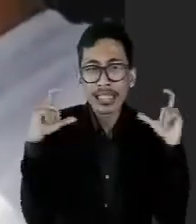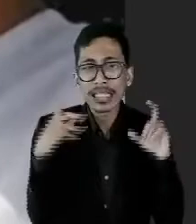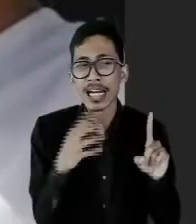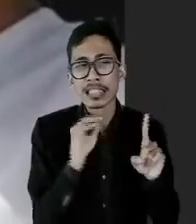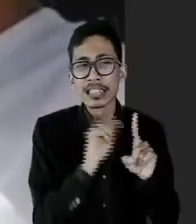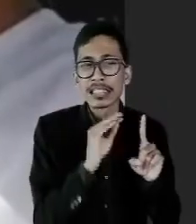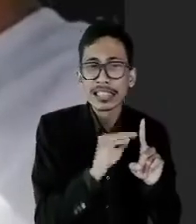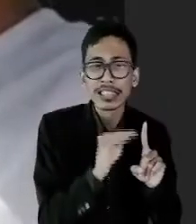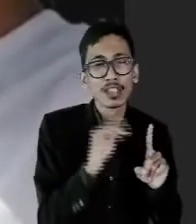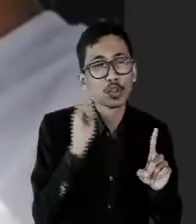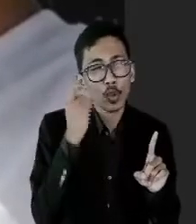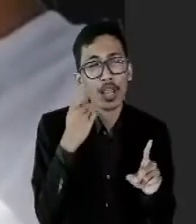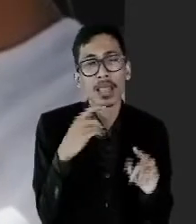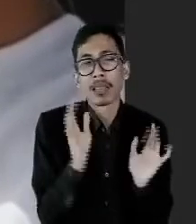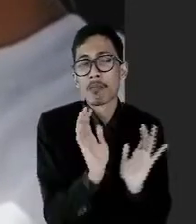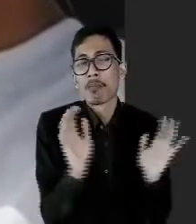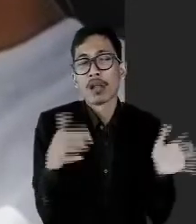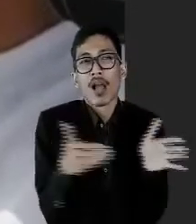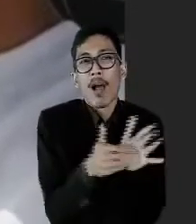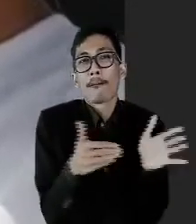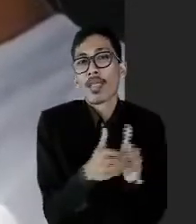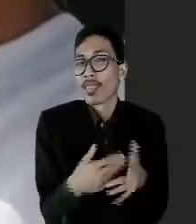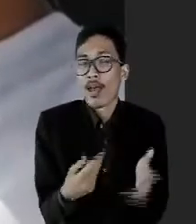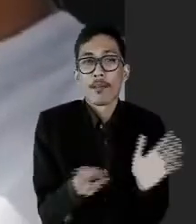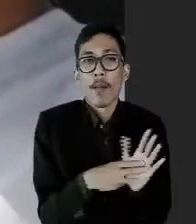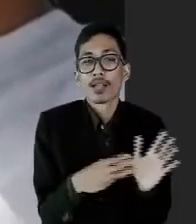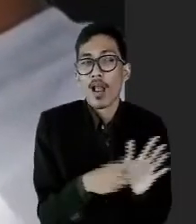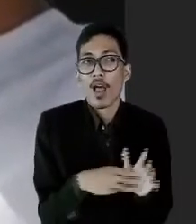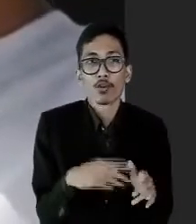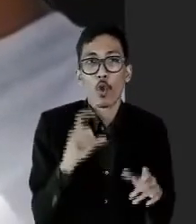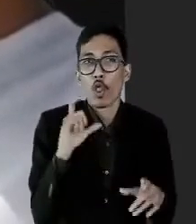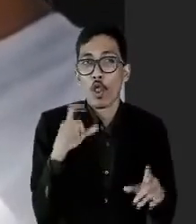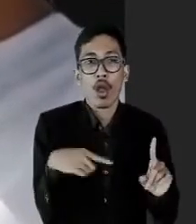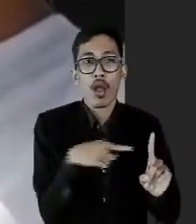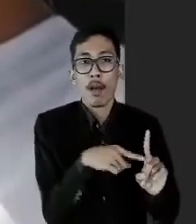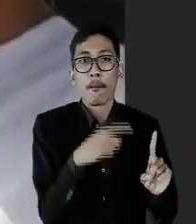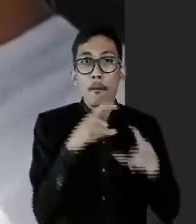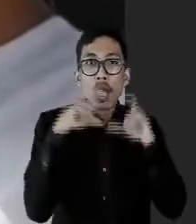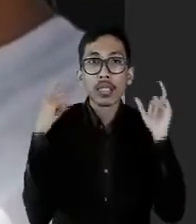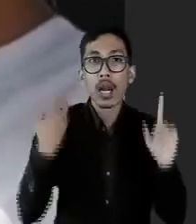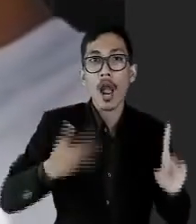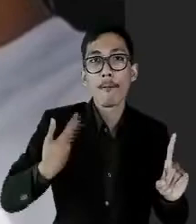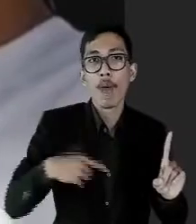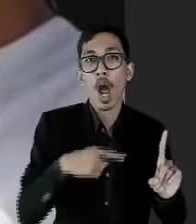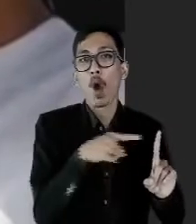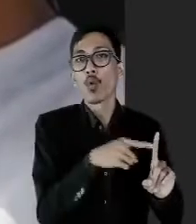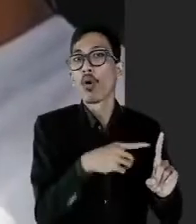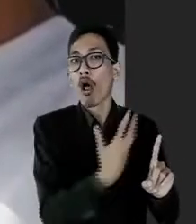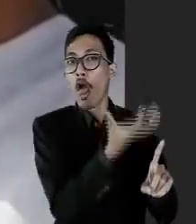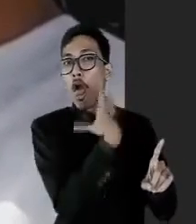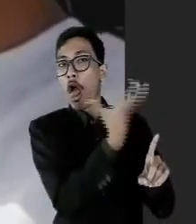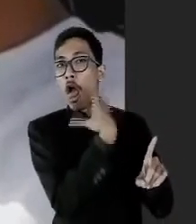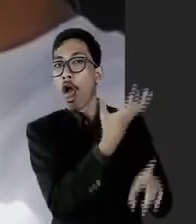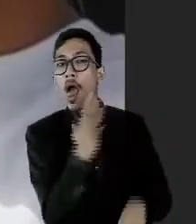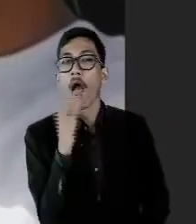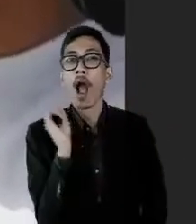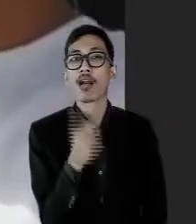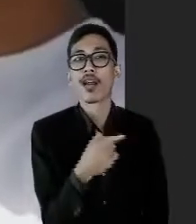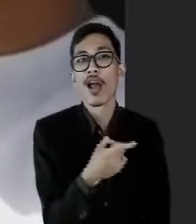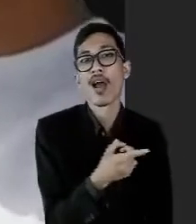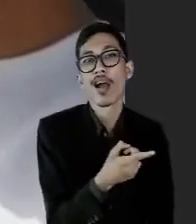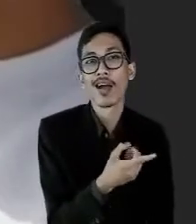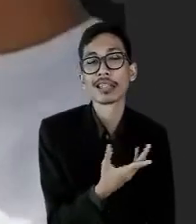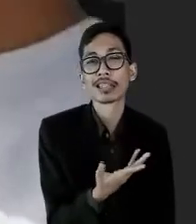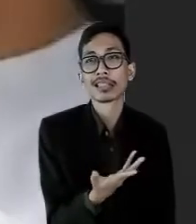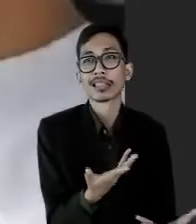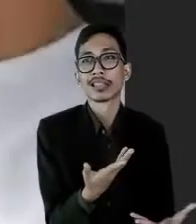Banyak sekali yang kita temui pas di pasar baru itu disuruh pakai masker, tapi bapaknya ya ada yang marah-marah, bilang kami di Papua